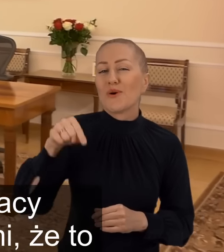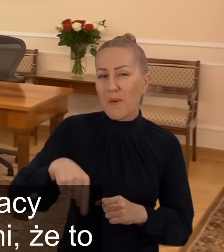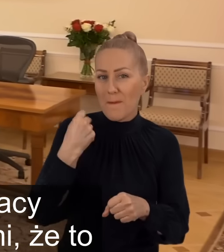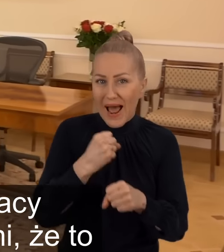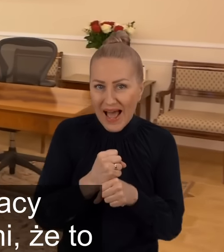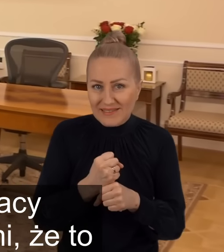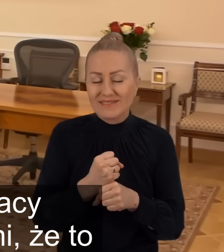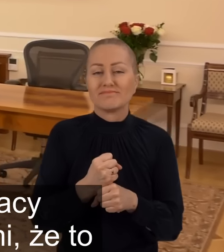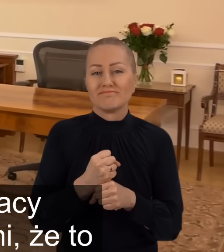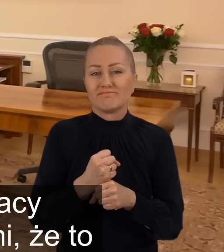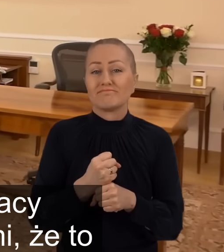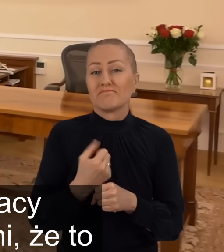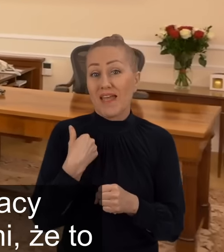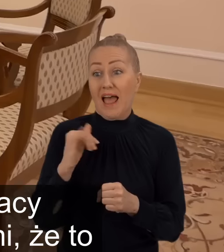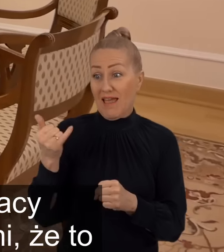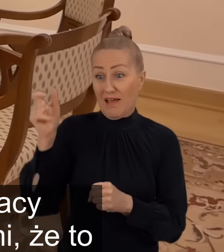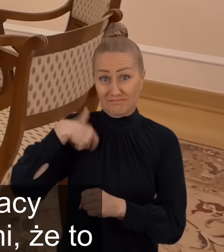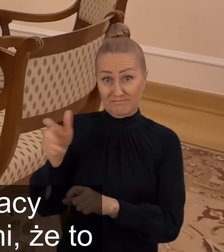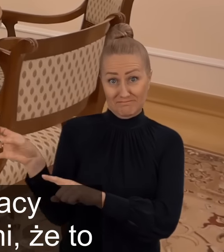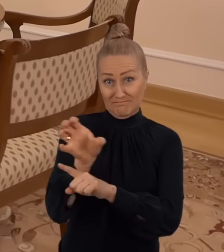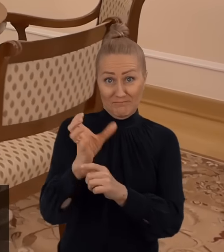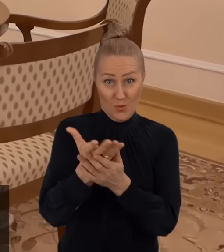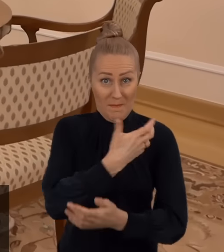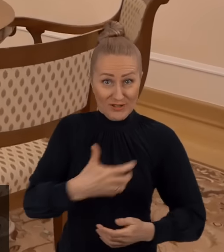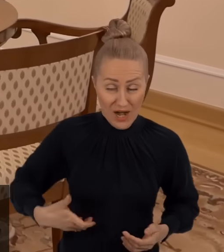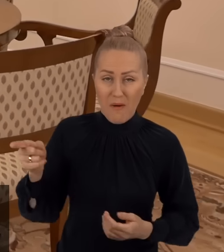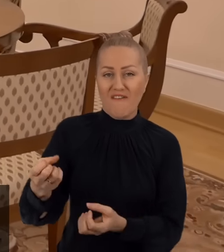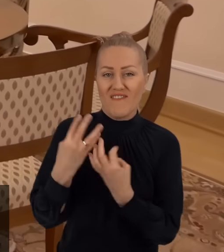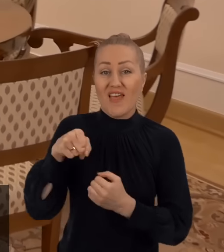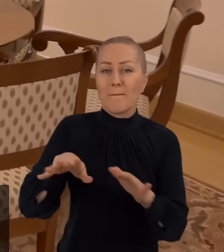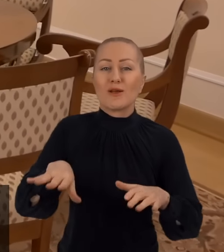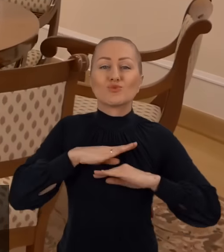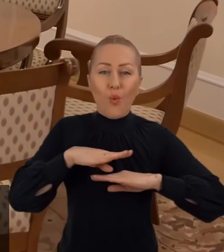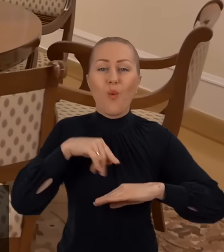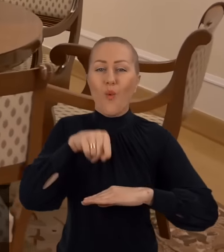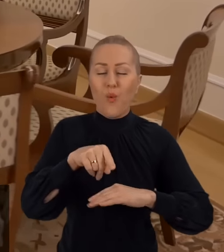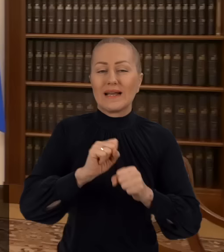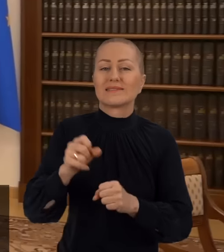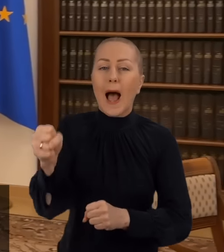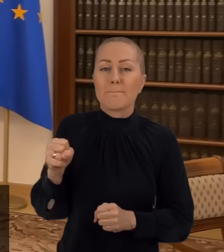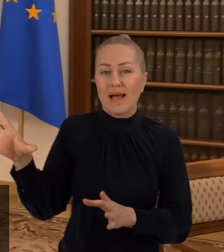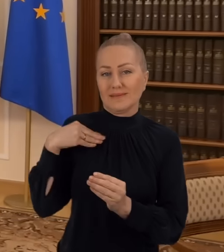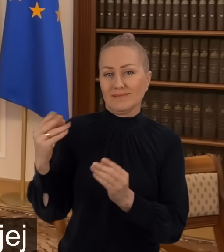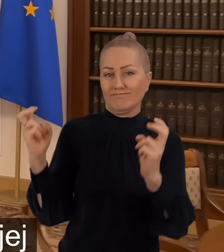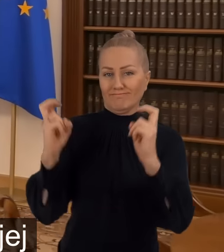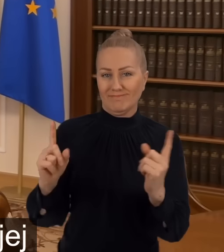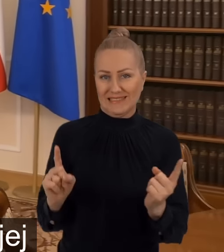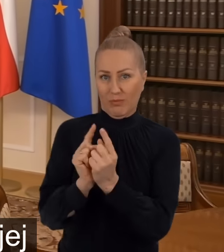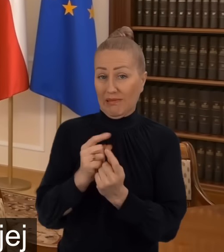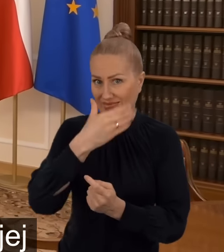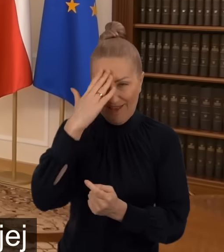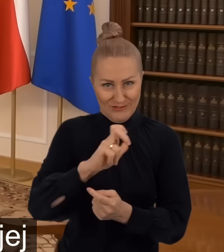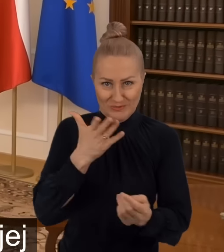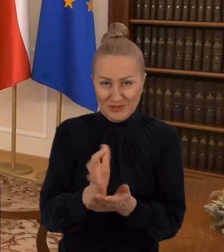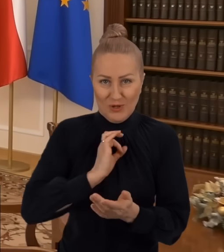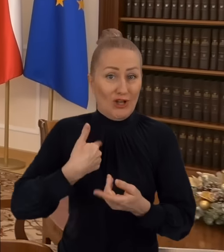pracy na tę funkcję marszałka, wyjaśniono mi, że to jest stolik, przy którym przyjmuje się ambasadorów. Nie wiem, czy to na